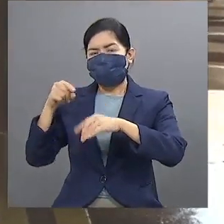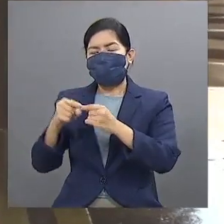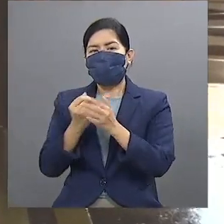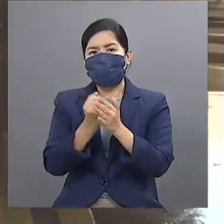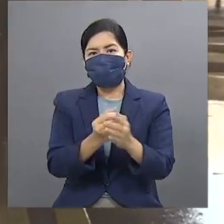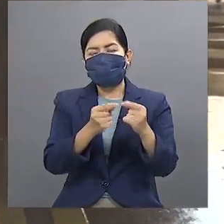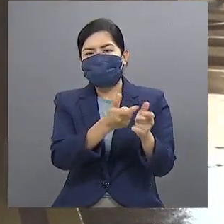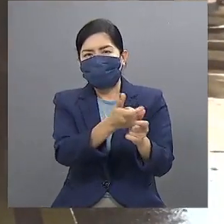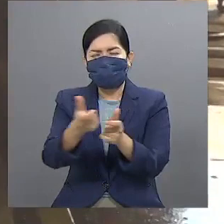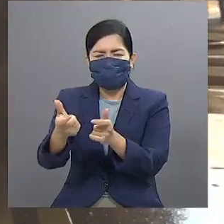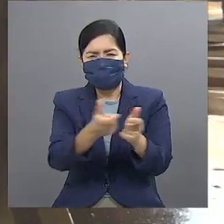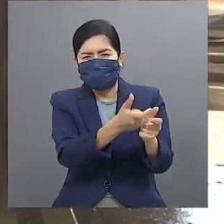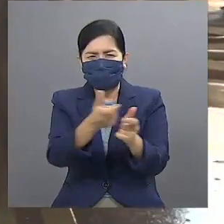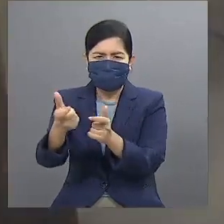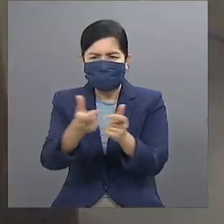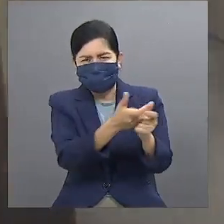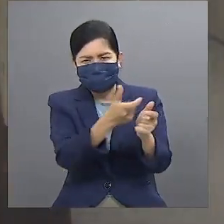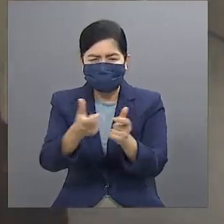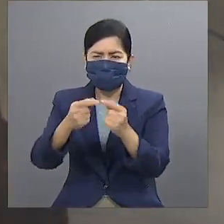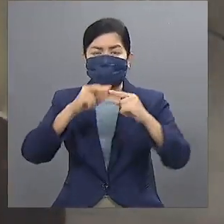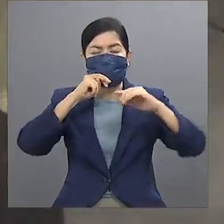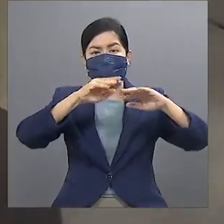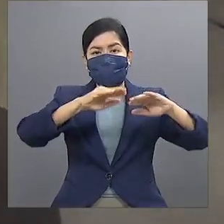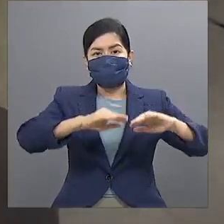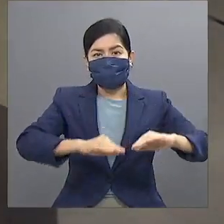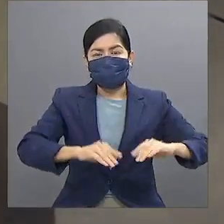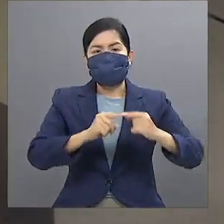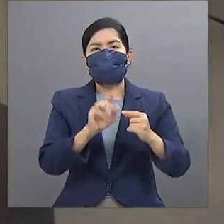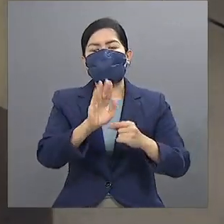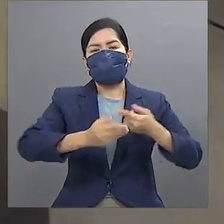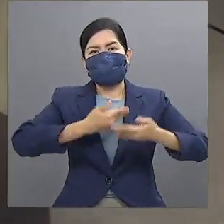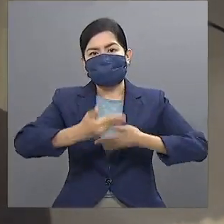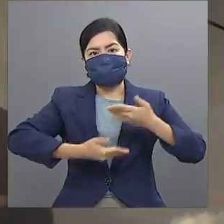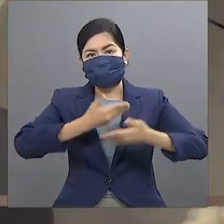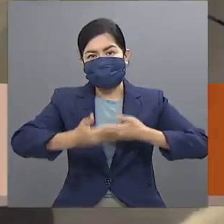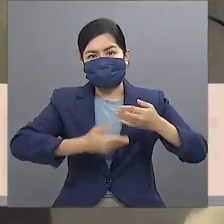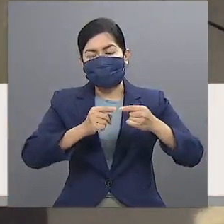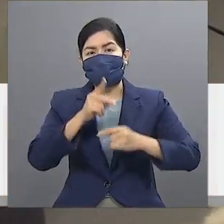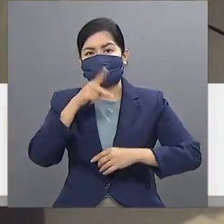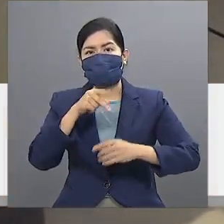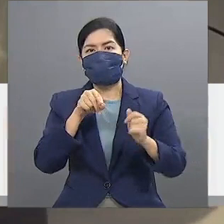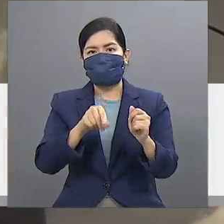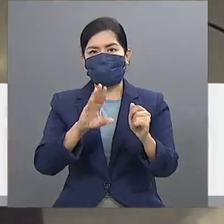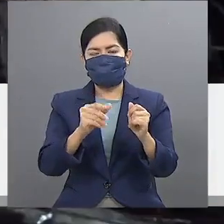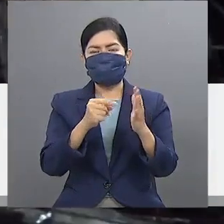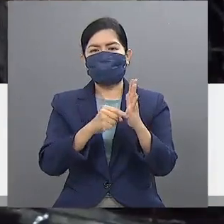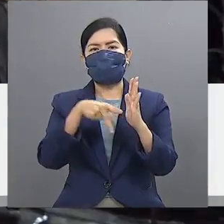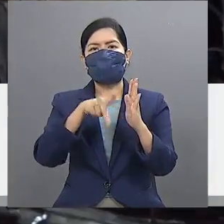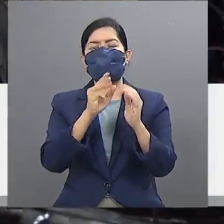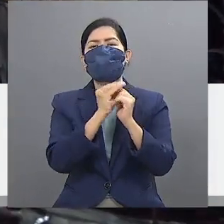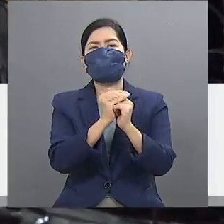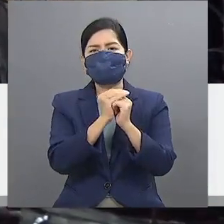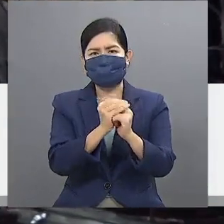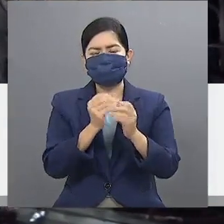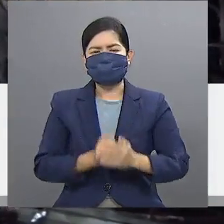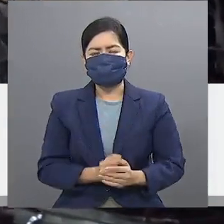าใกล้สี่แยกสัญญาณไฟราษฎรดำริตำบลหน้าเมืองอำเภอเมืองปราจีนบุรีค่ะหลังจากเกิดเพลิงไหม้ตั้งแต่ช่วงเย็น